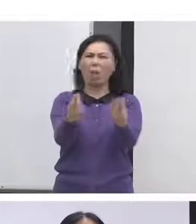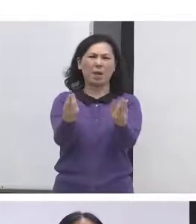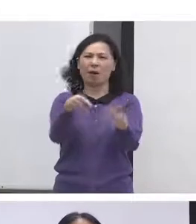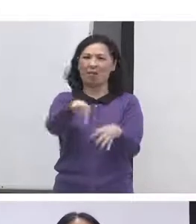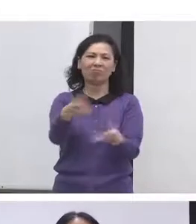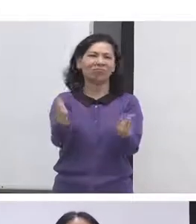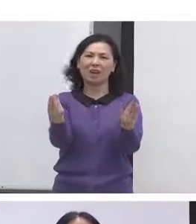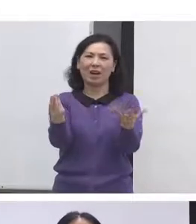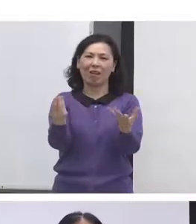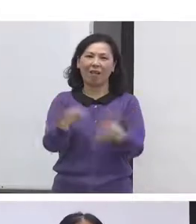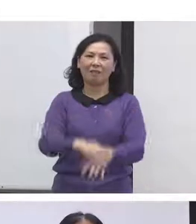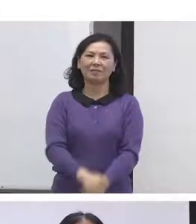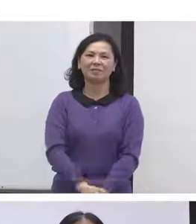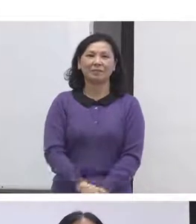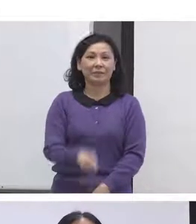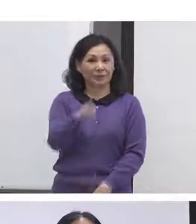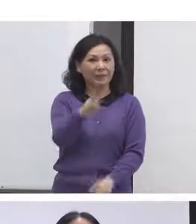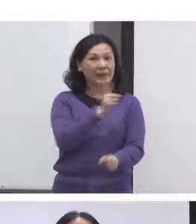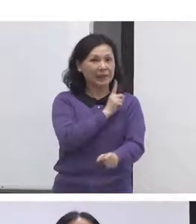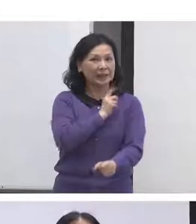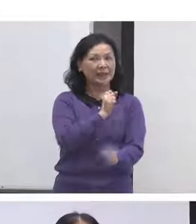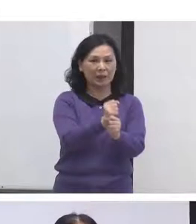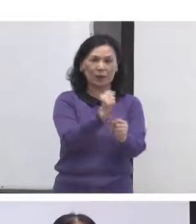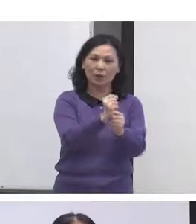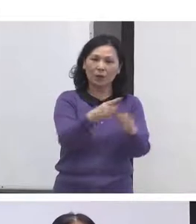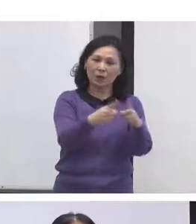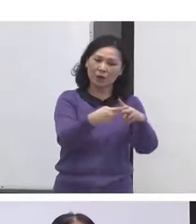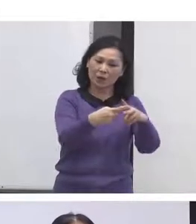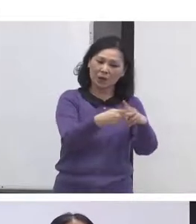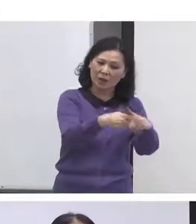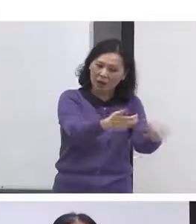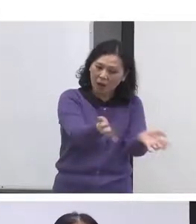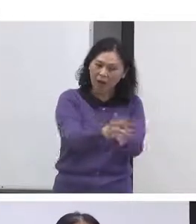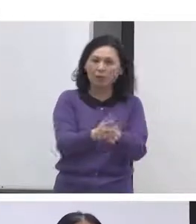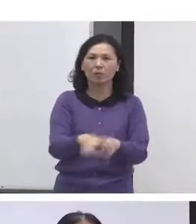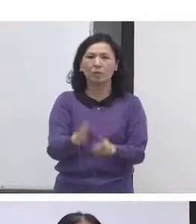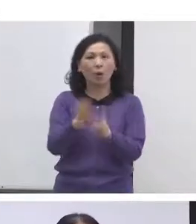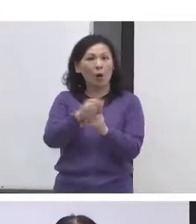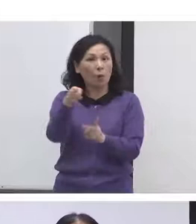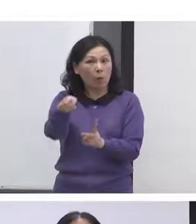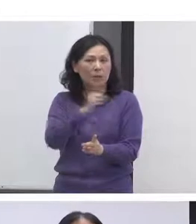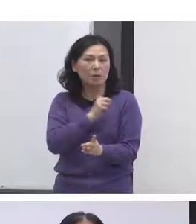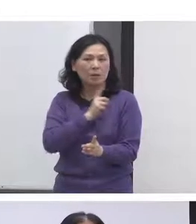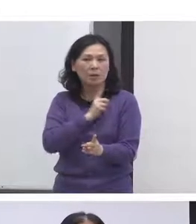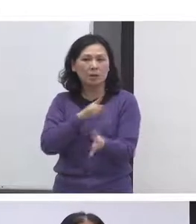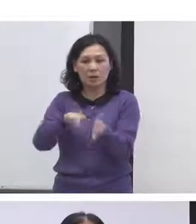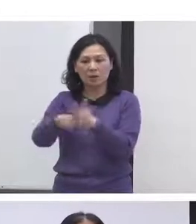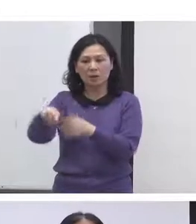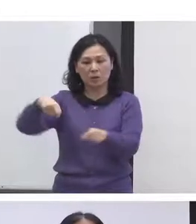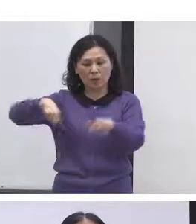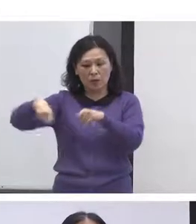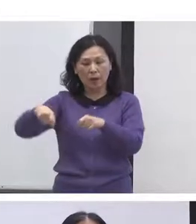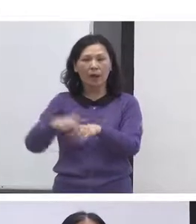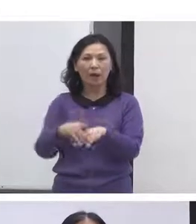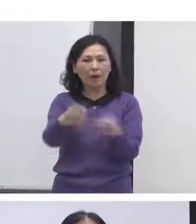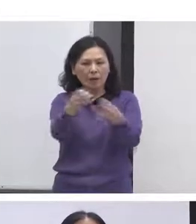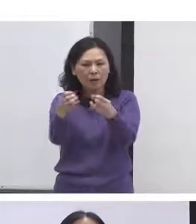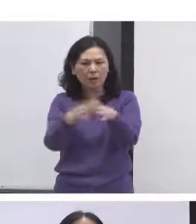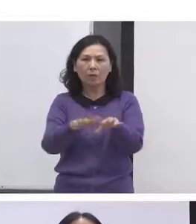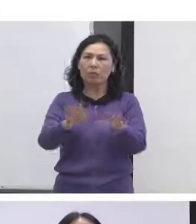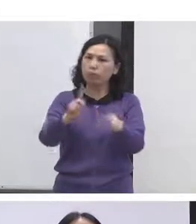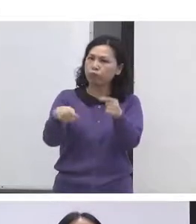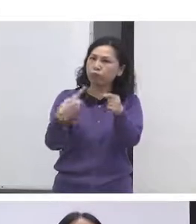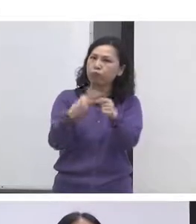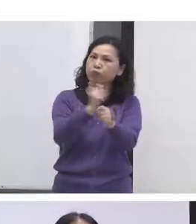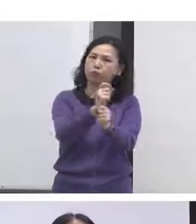在你的工作小组或是你在的专案里面，你们要去讨论说你今年想做什么，这个是完全